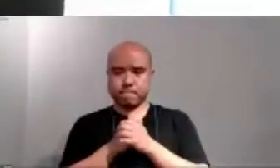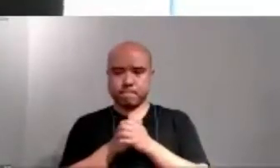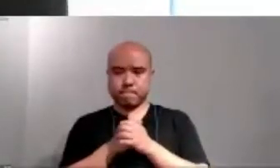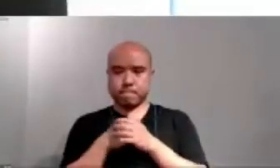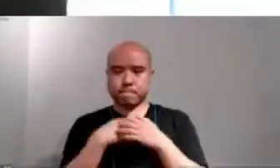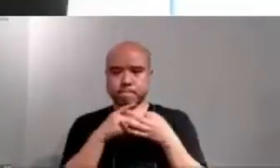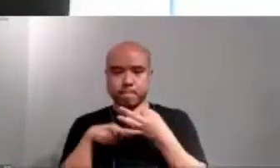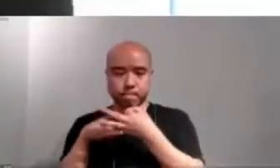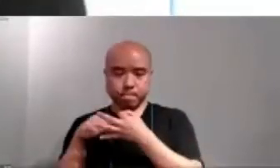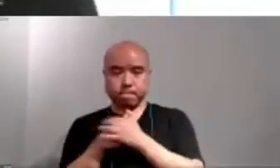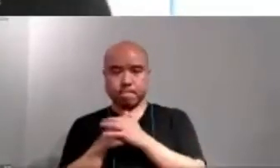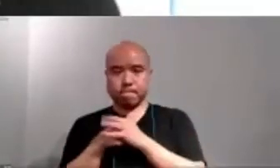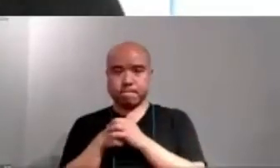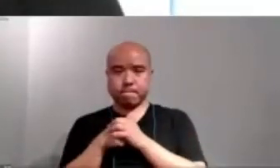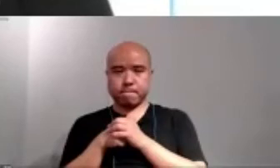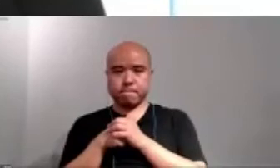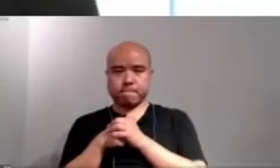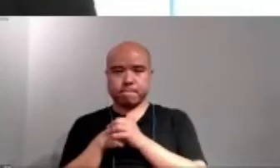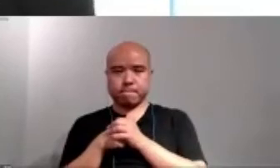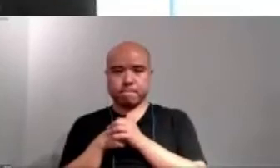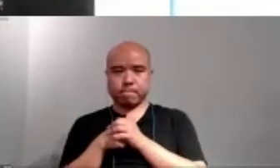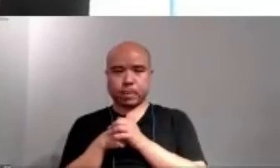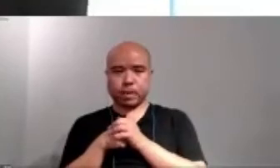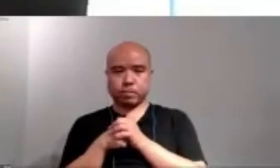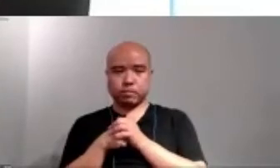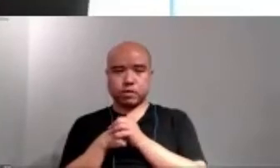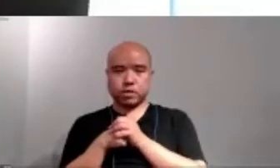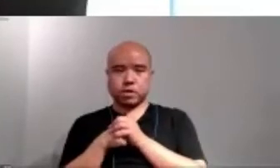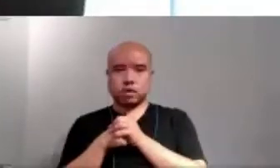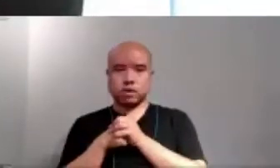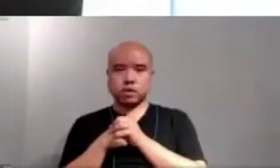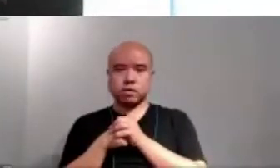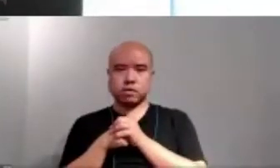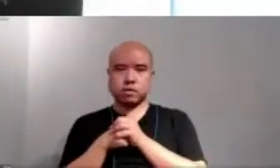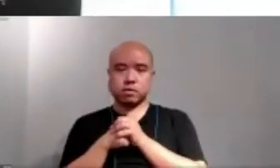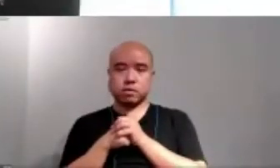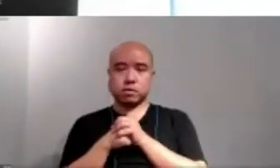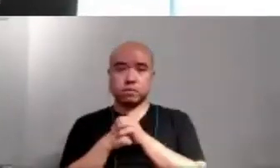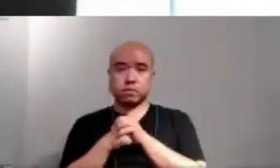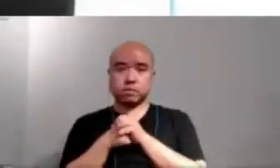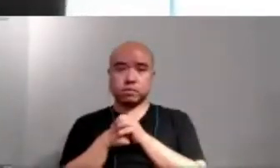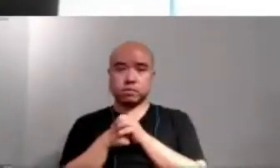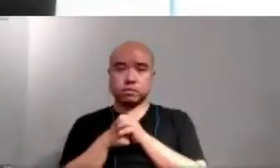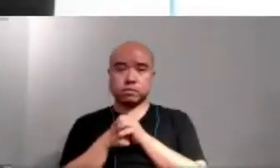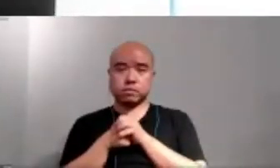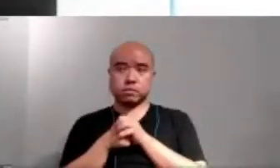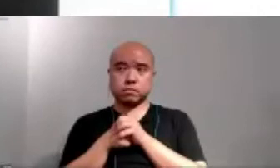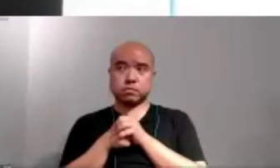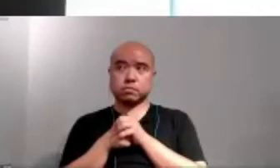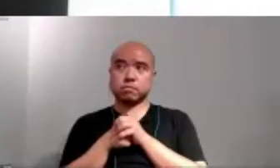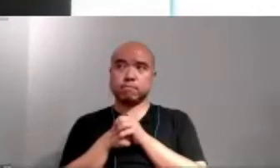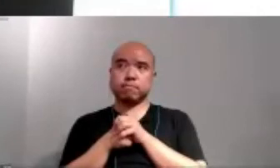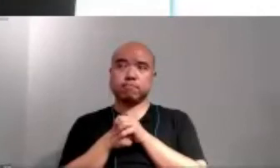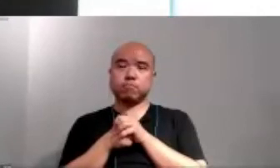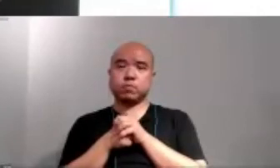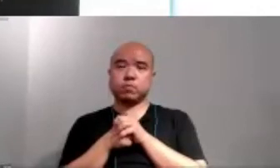Ian。 现在我们就来讲一讲我们 project 的内容。 TFM 就是一个水耕种植的机构，我们的目标